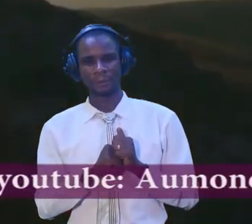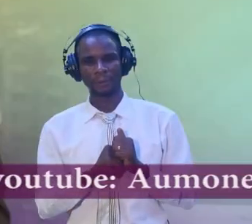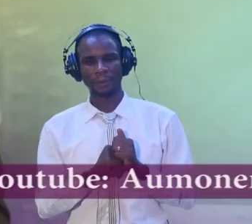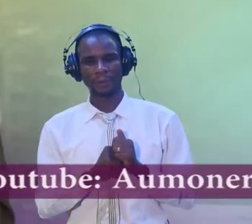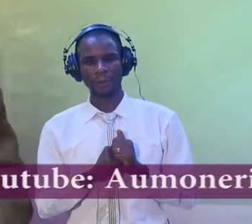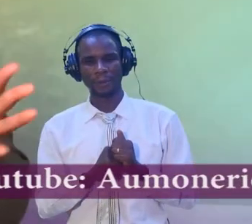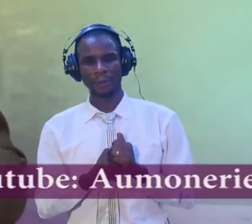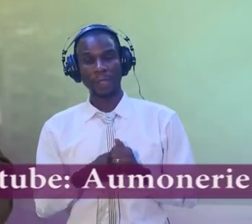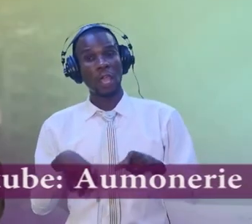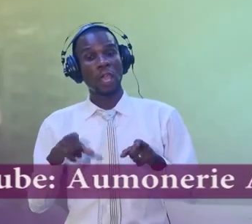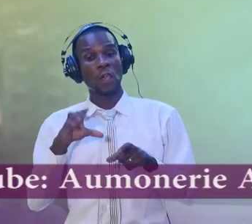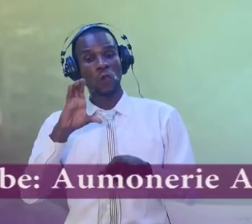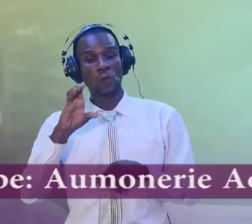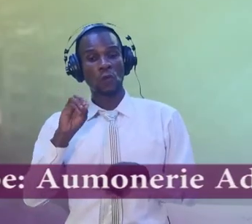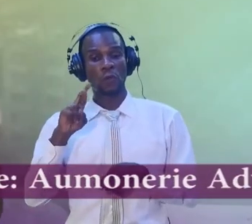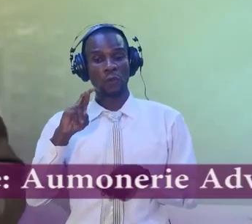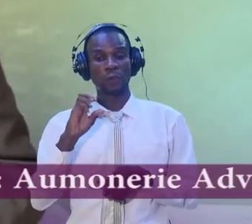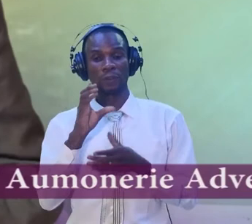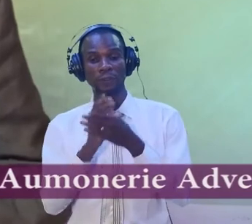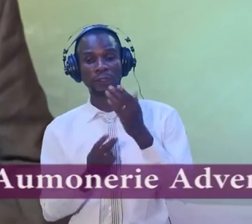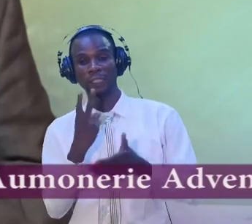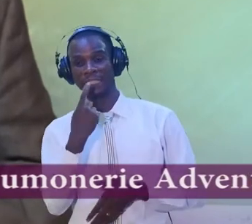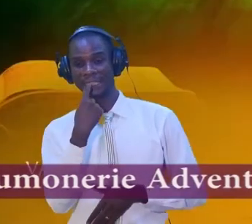giza zilipoteza vita.